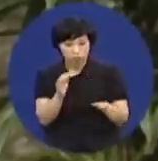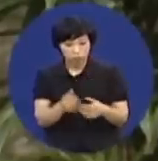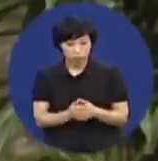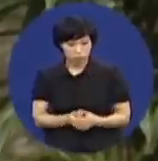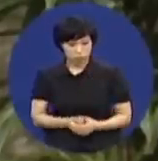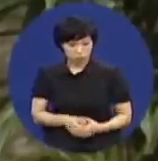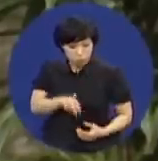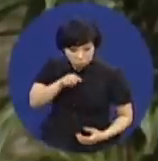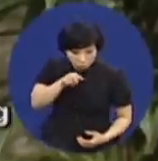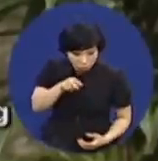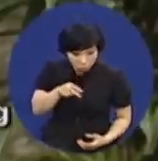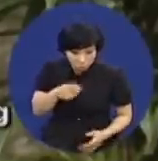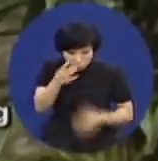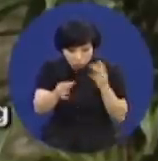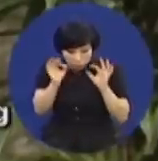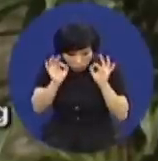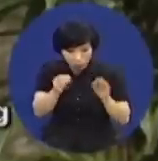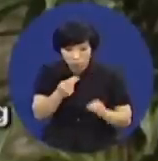から私が聞きました。